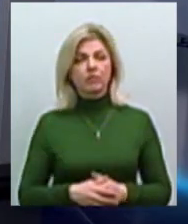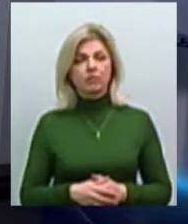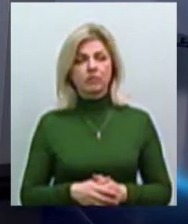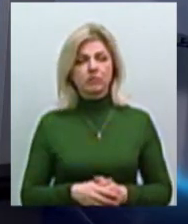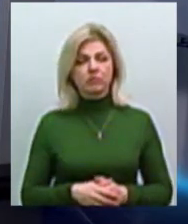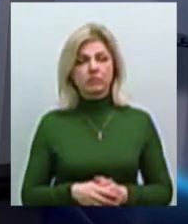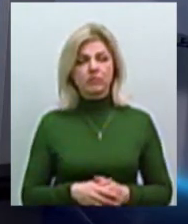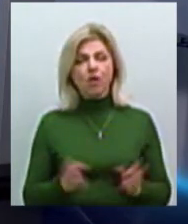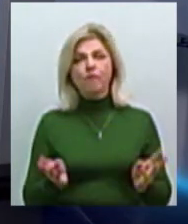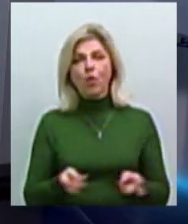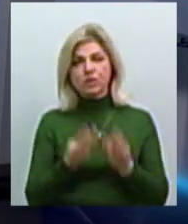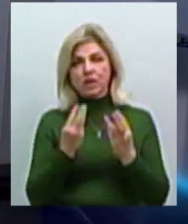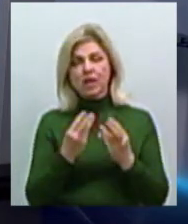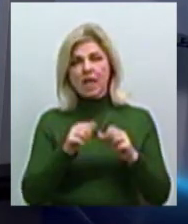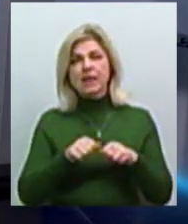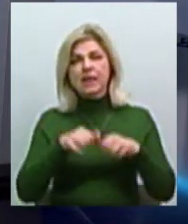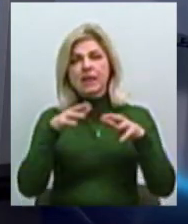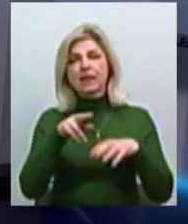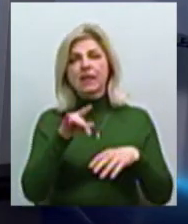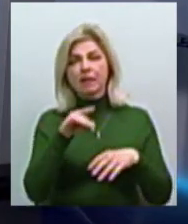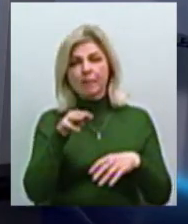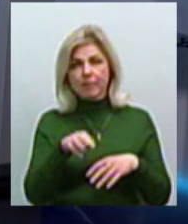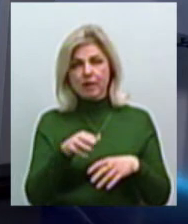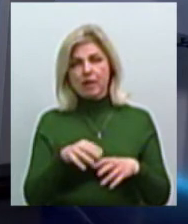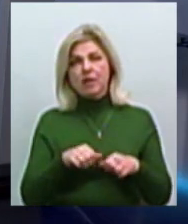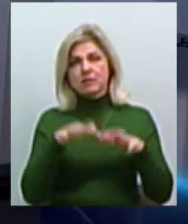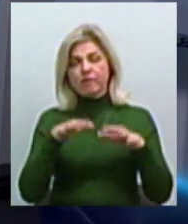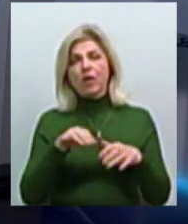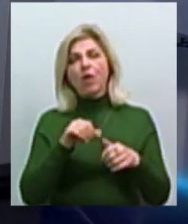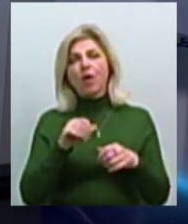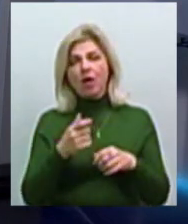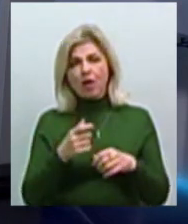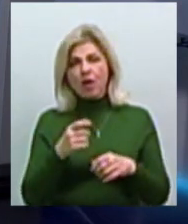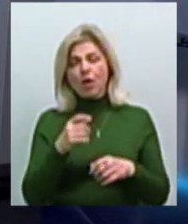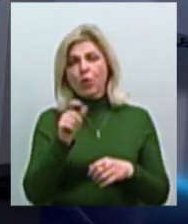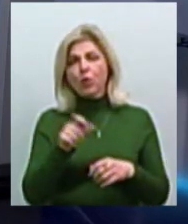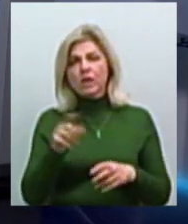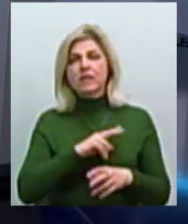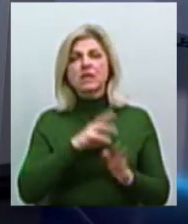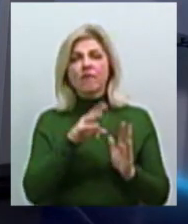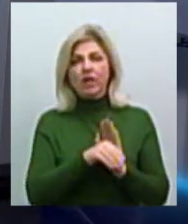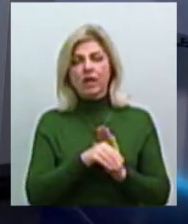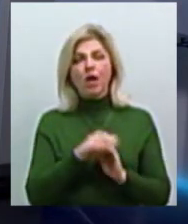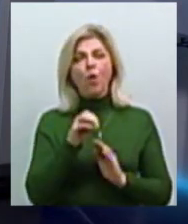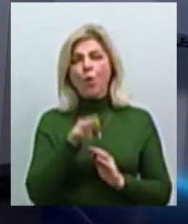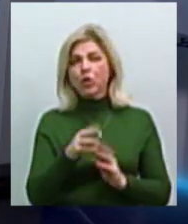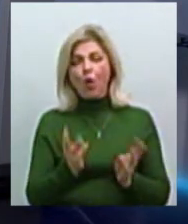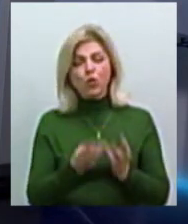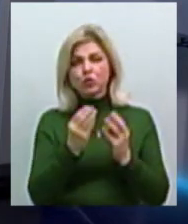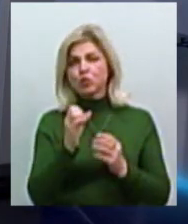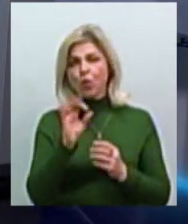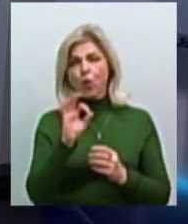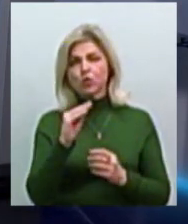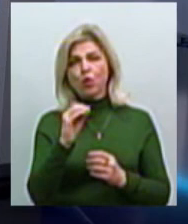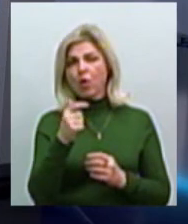пройшло возгорання, задимлення. В основному загинули люди не від опіків, а від чадного газу. Чи